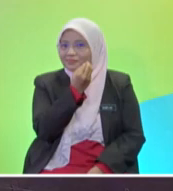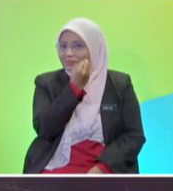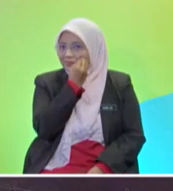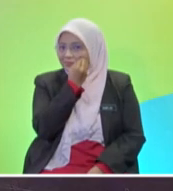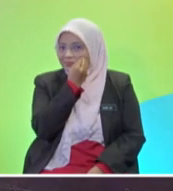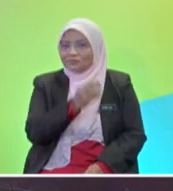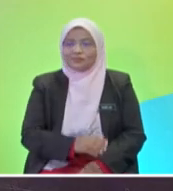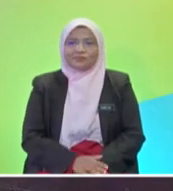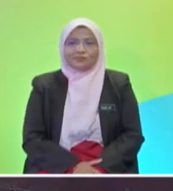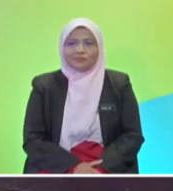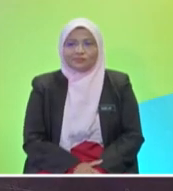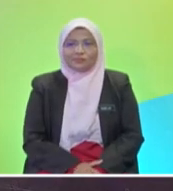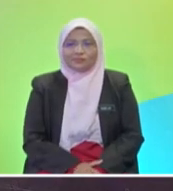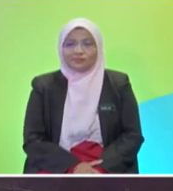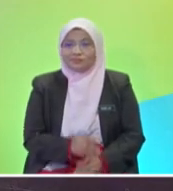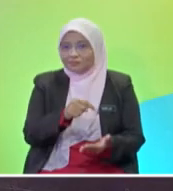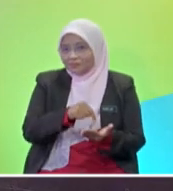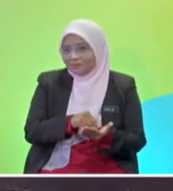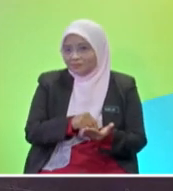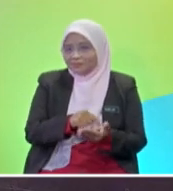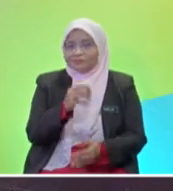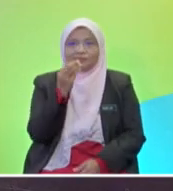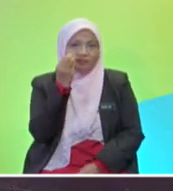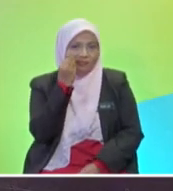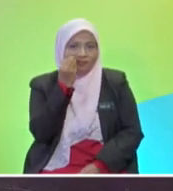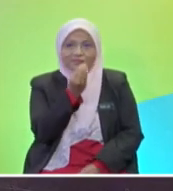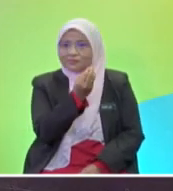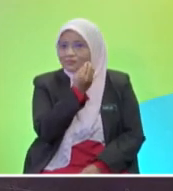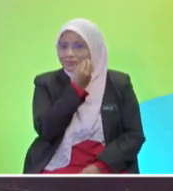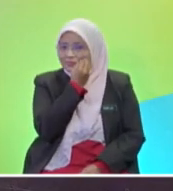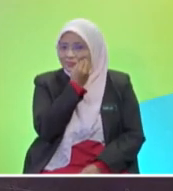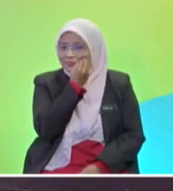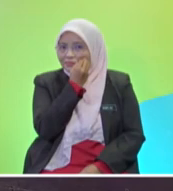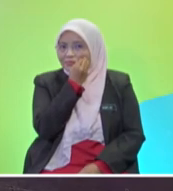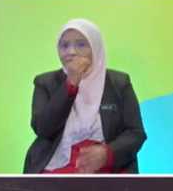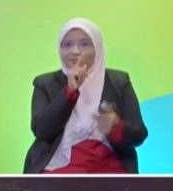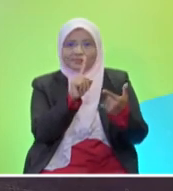Cikgu. Okey, ini ialah bunga. Okey, yang kedua